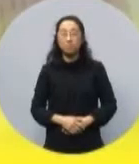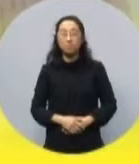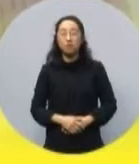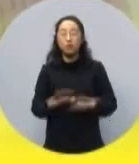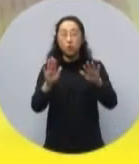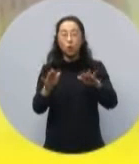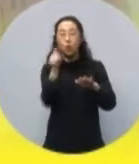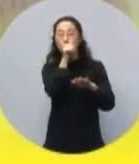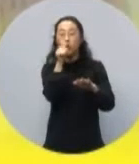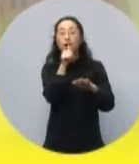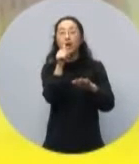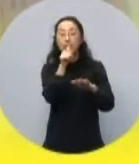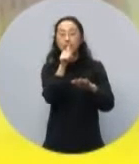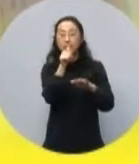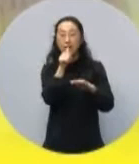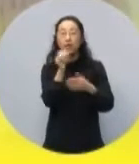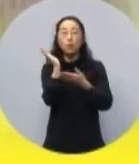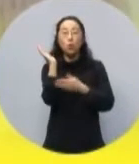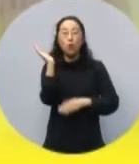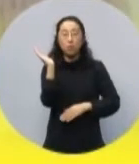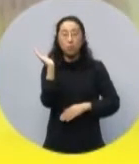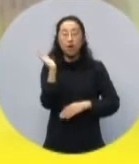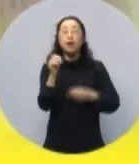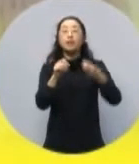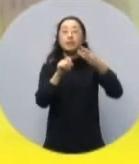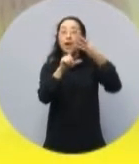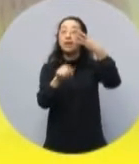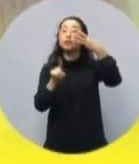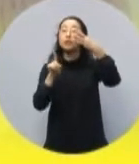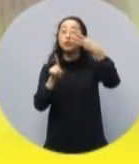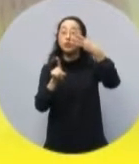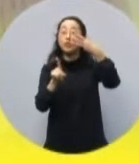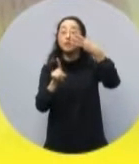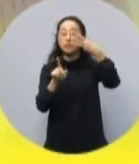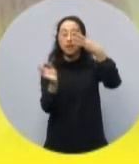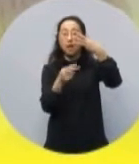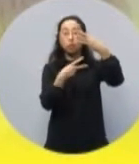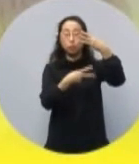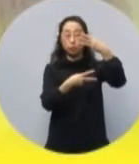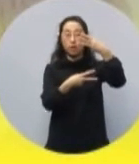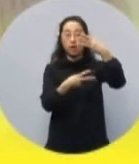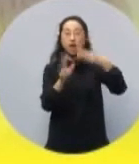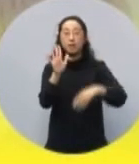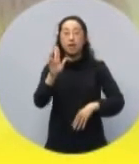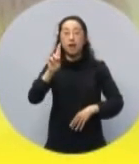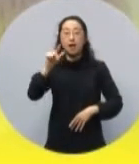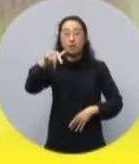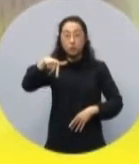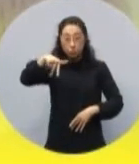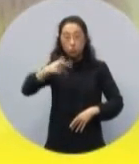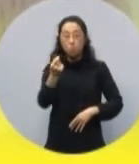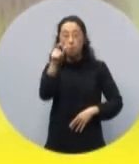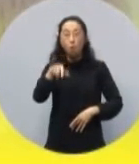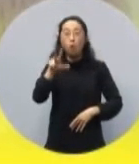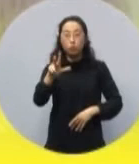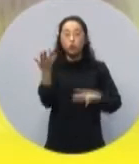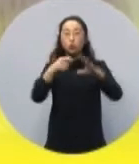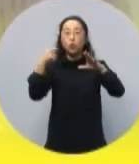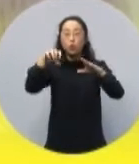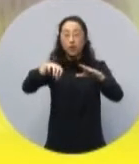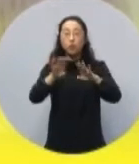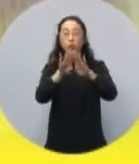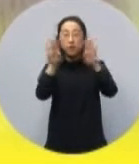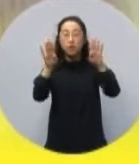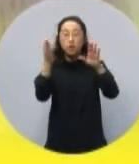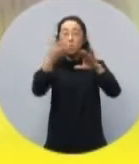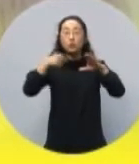今日ご紹介したこちや農園は、3月1日から2日にテラスモール湘南で行われる湘南花